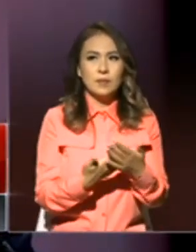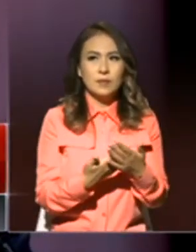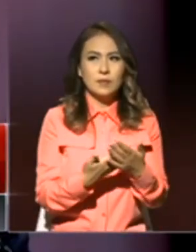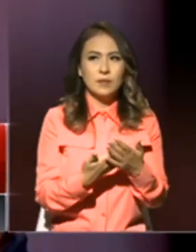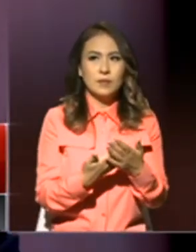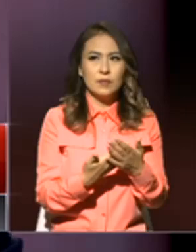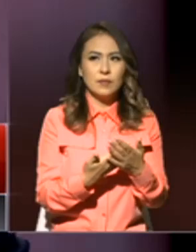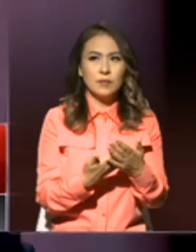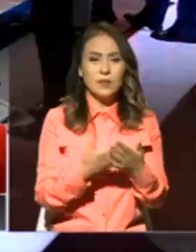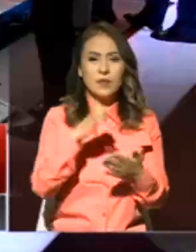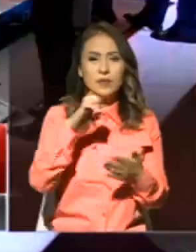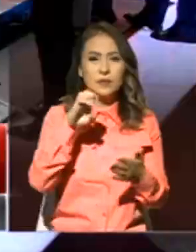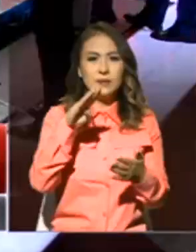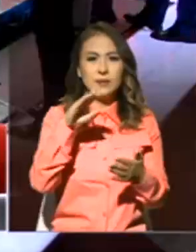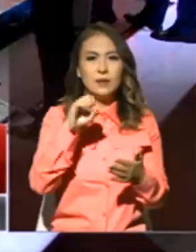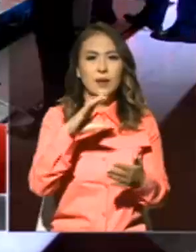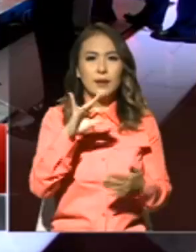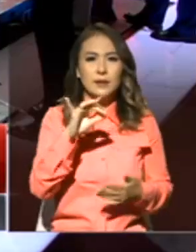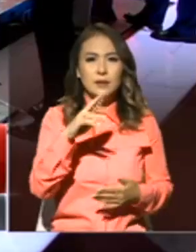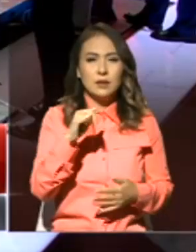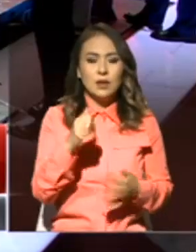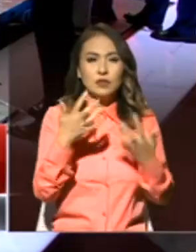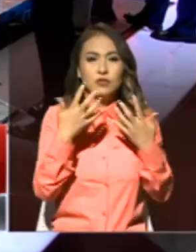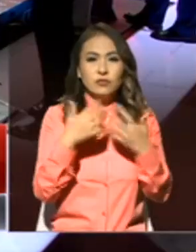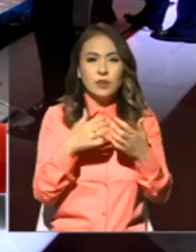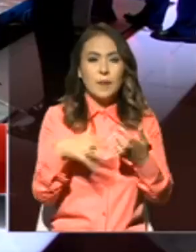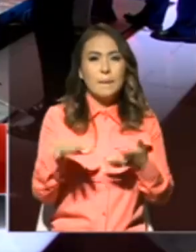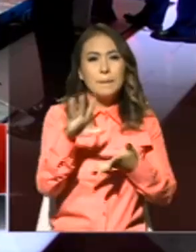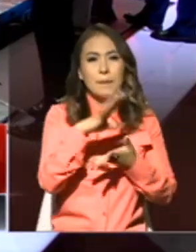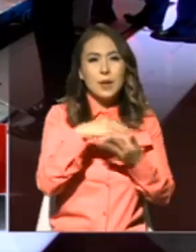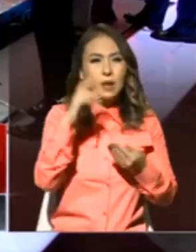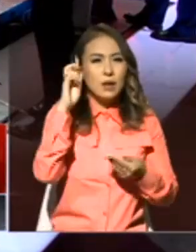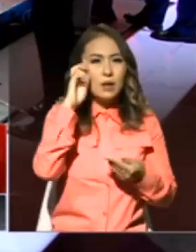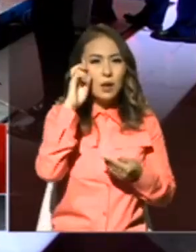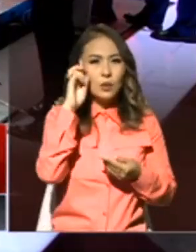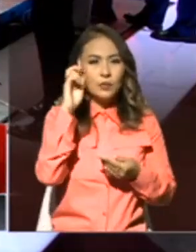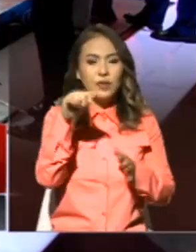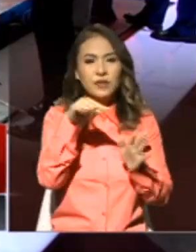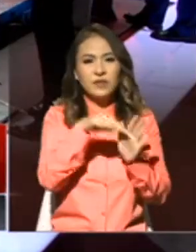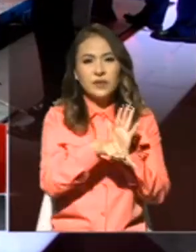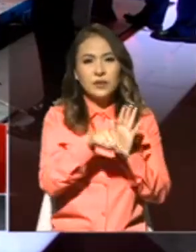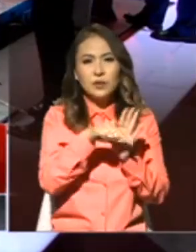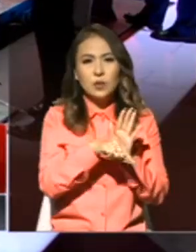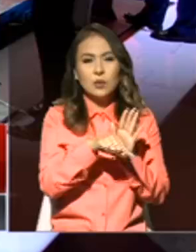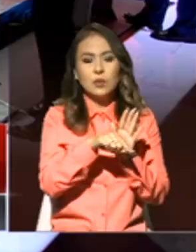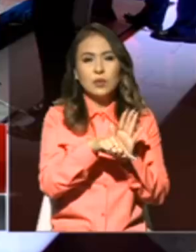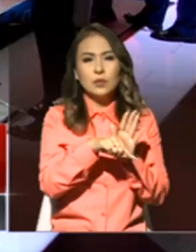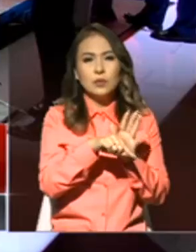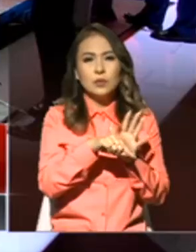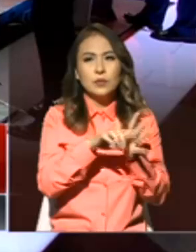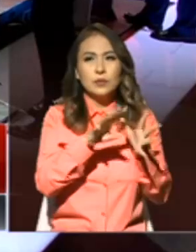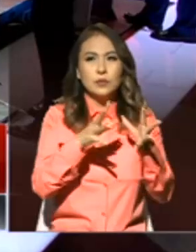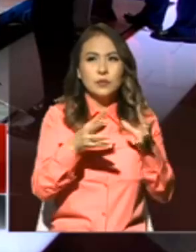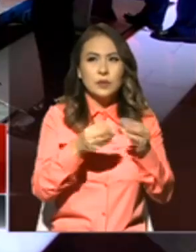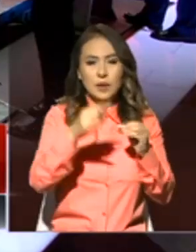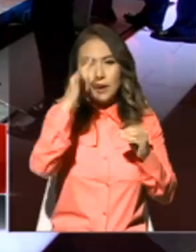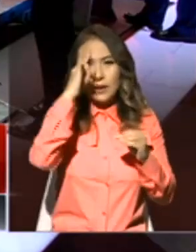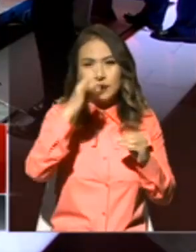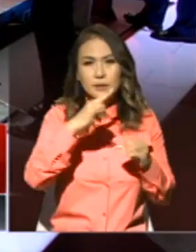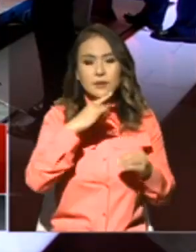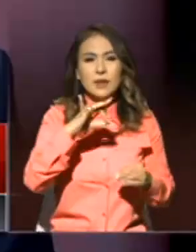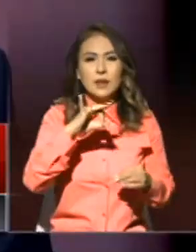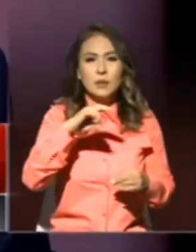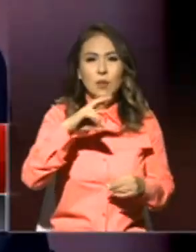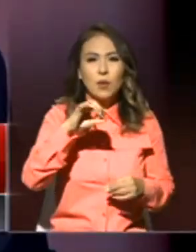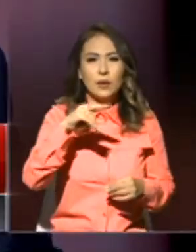осы статистикалық мәліметтерге сүйенсек, барлық елде ішкі жалпы өнім бар ғой. Сол жалпы өнімнің ішінде Қазақстанда ипотеканың